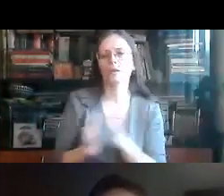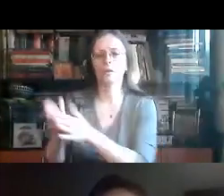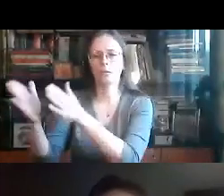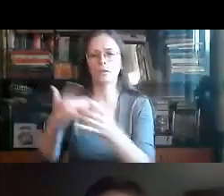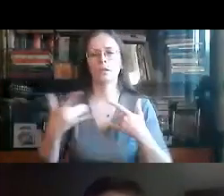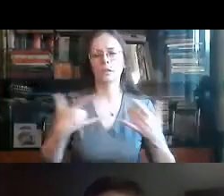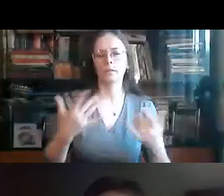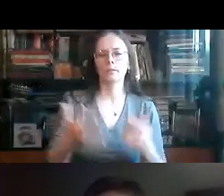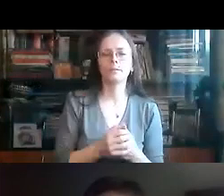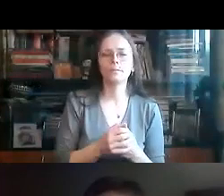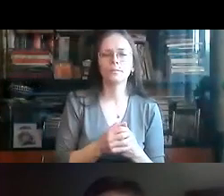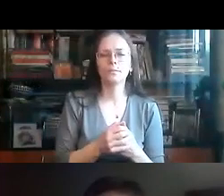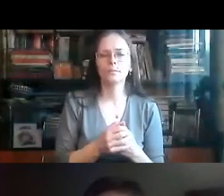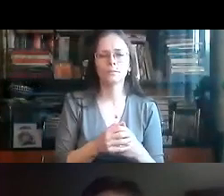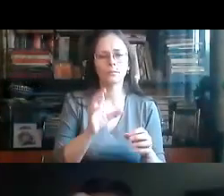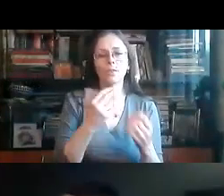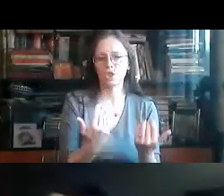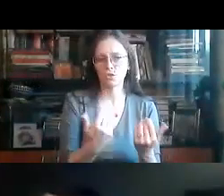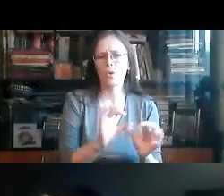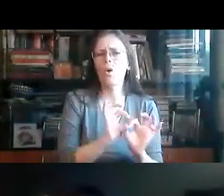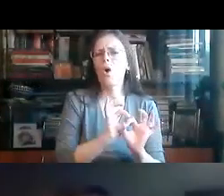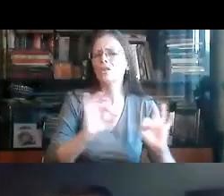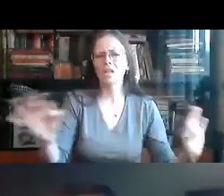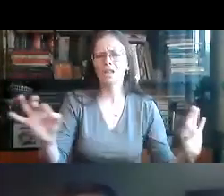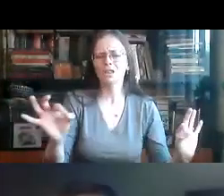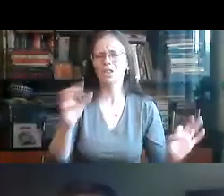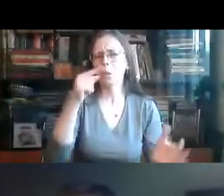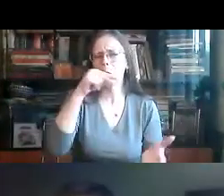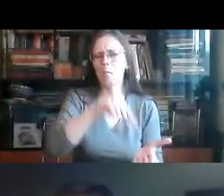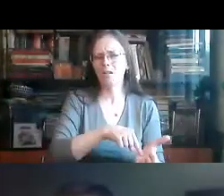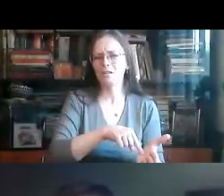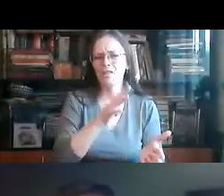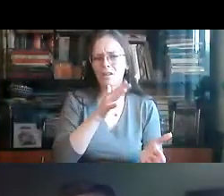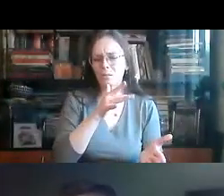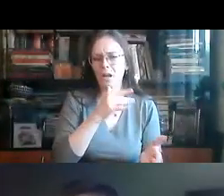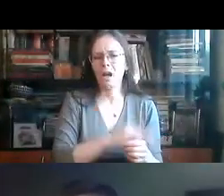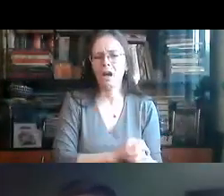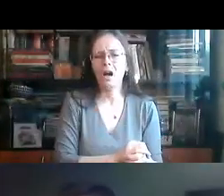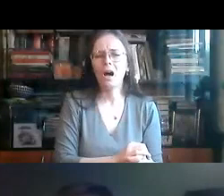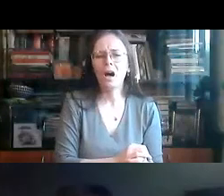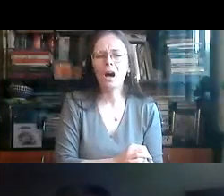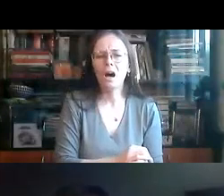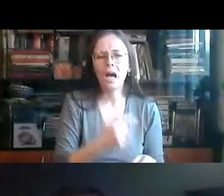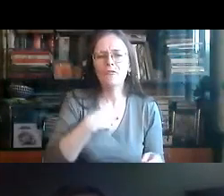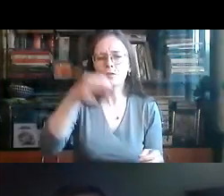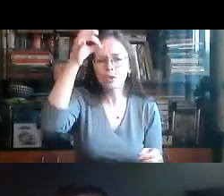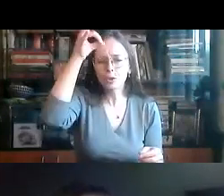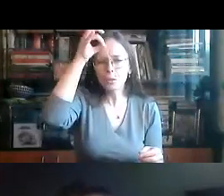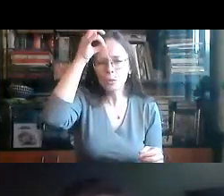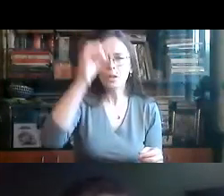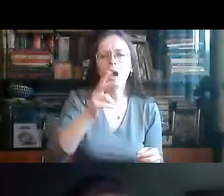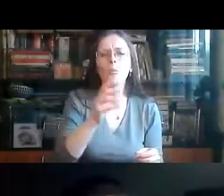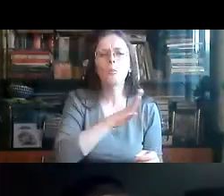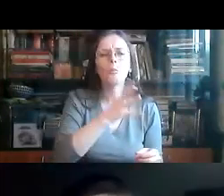Очень хороший момент, чтобы... Вот, как бы моя мысль. Я вспомнил, когда...